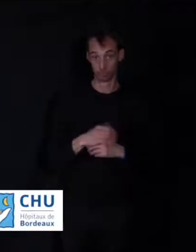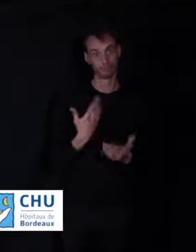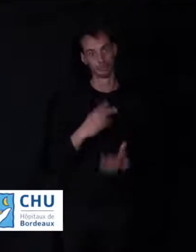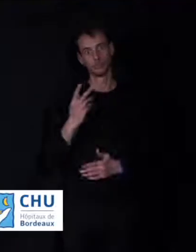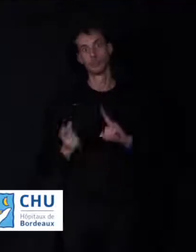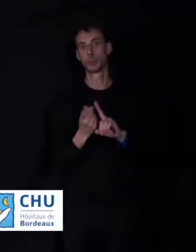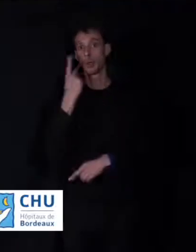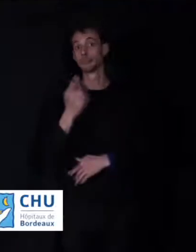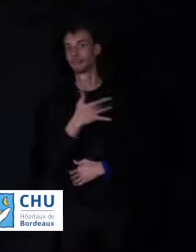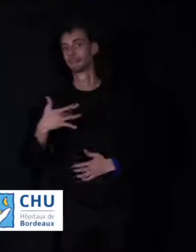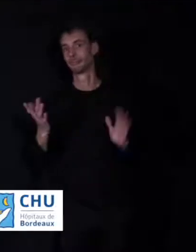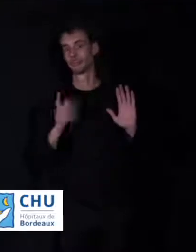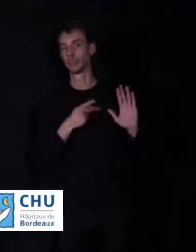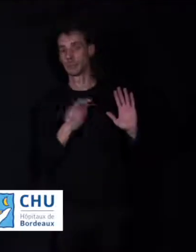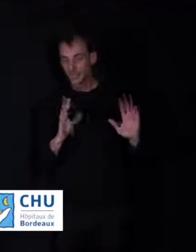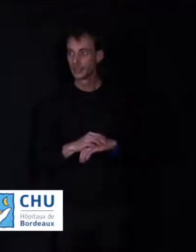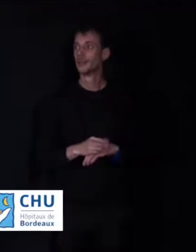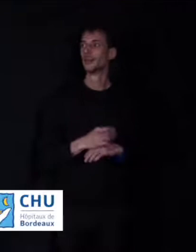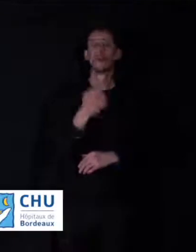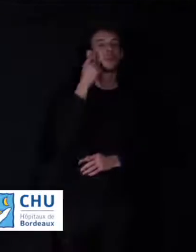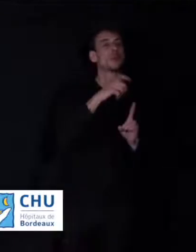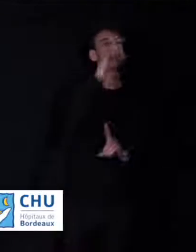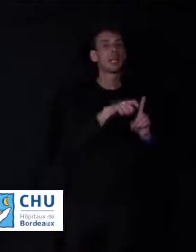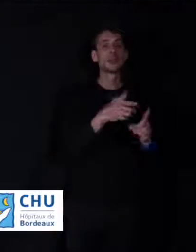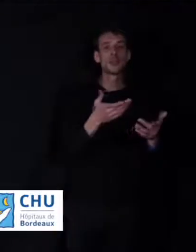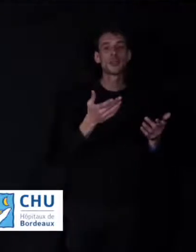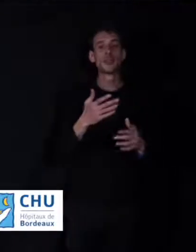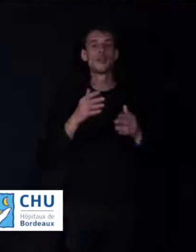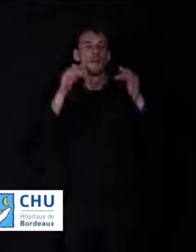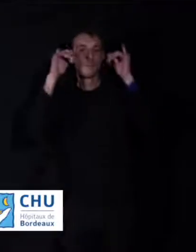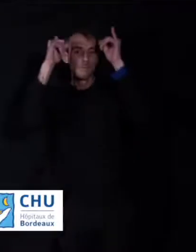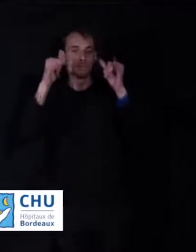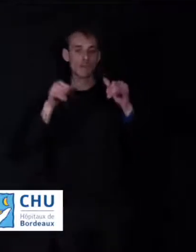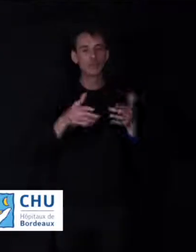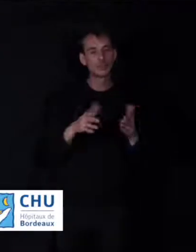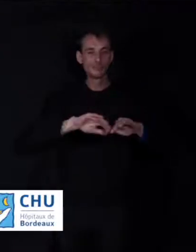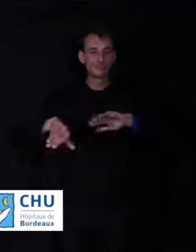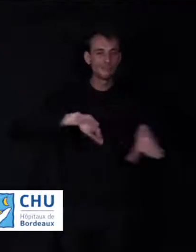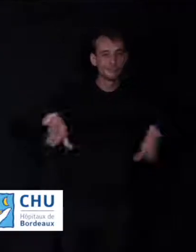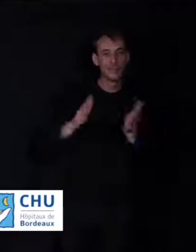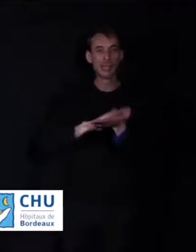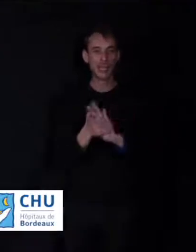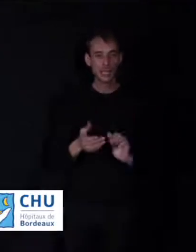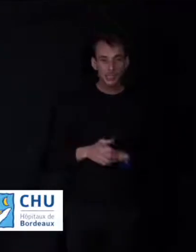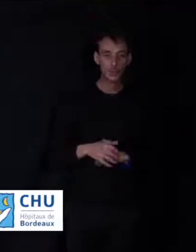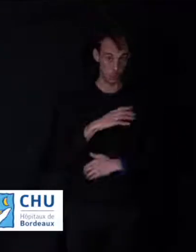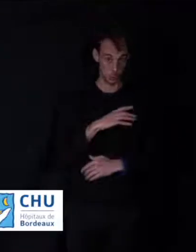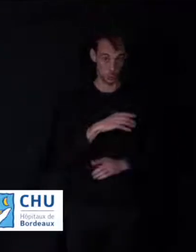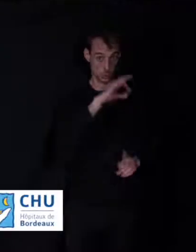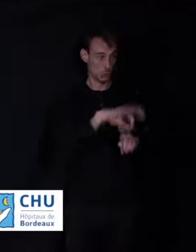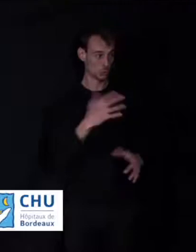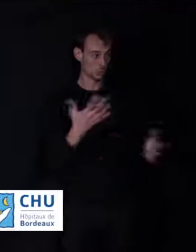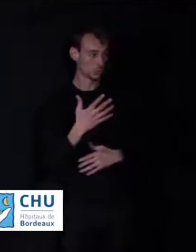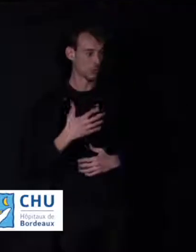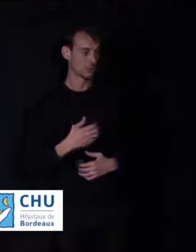personnes qui traillaient les vaches contractaient une variole bénigne, dite la variole de la